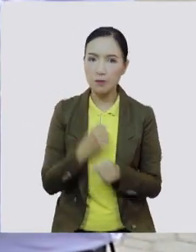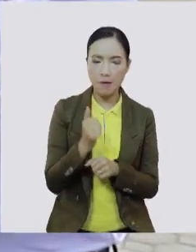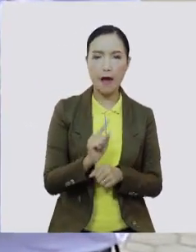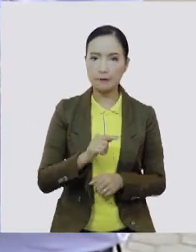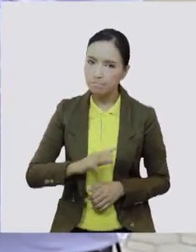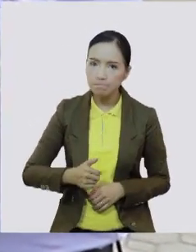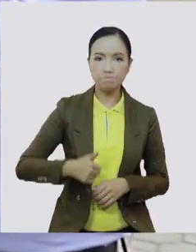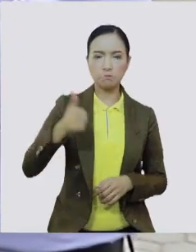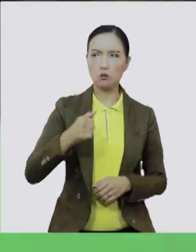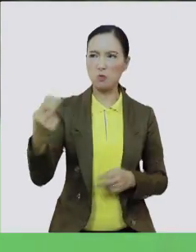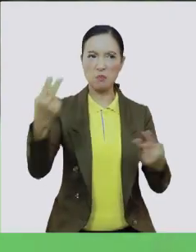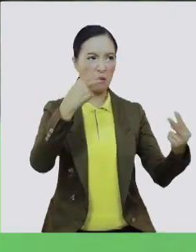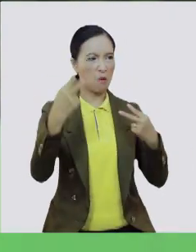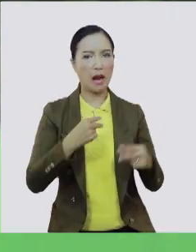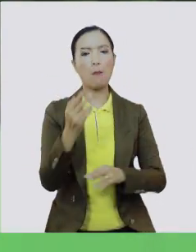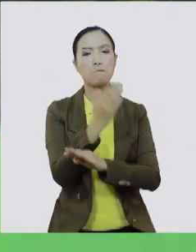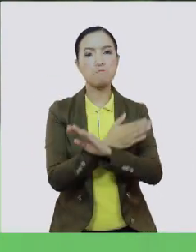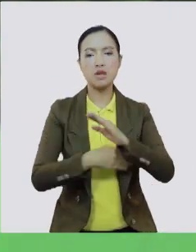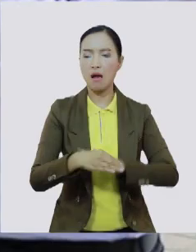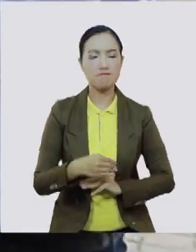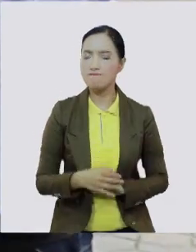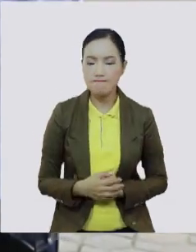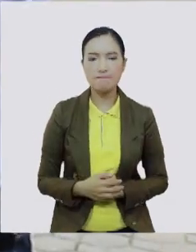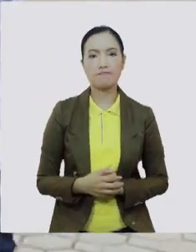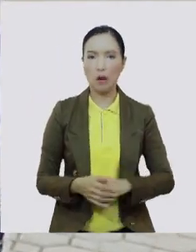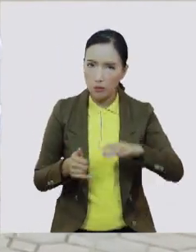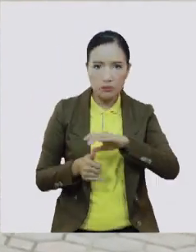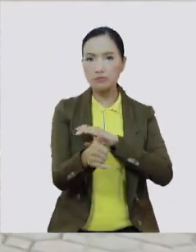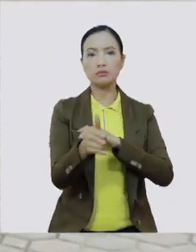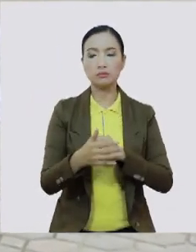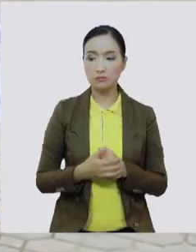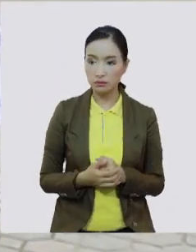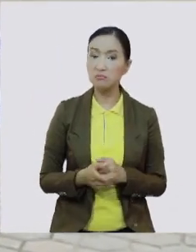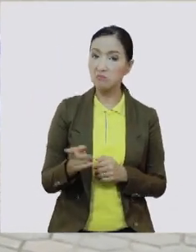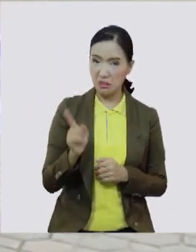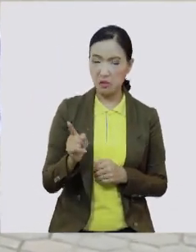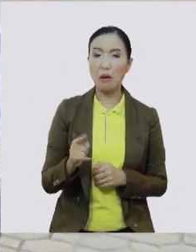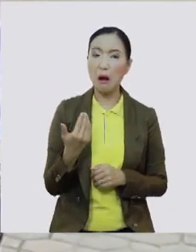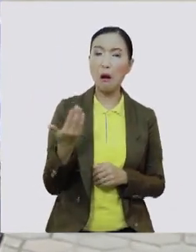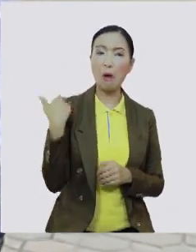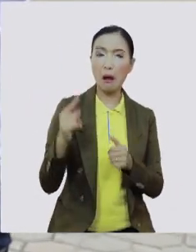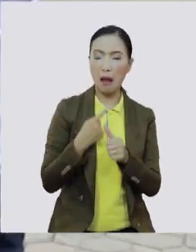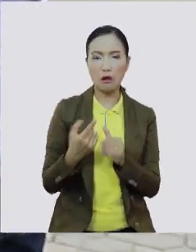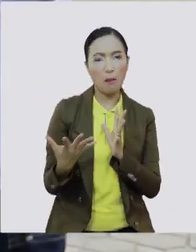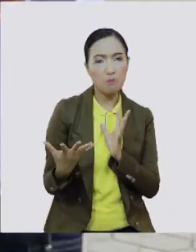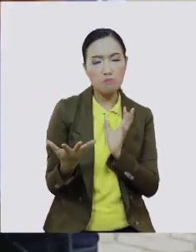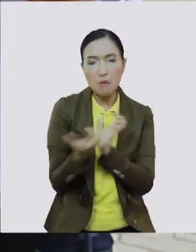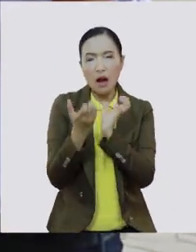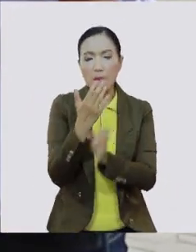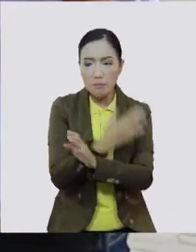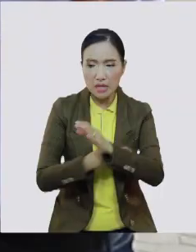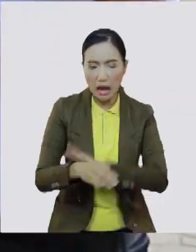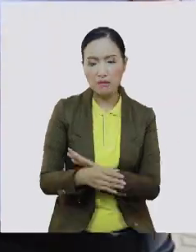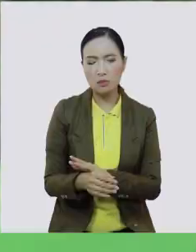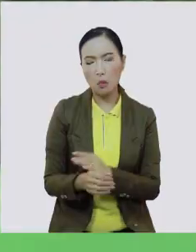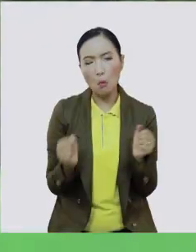ขึ้นจะทำยังไงไม่ให้คนมองว่าเราเป็นแค่คนพิการ หนึ่งก็ยอมรับว่าหลังจากที่เราสูญเสียแล้วเนี่ยเราไม่กล้าออกไปไหน ใช่